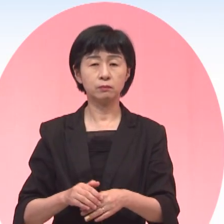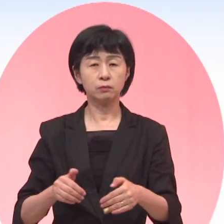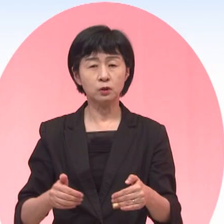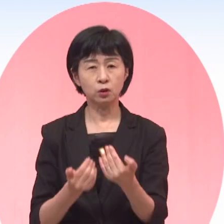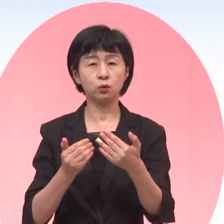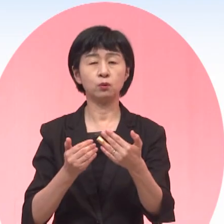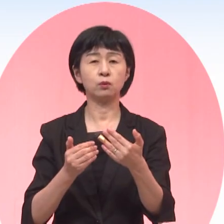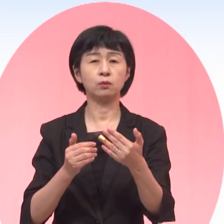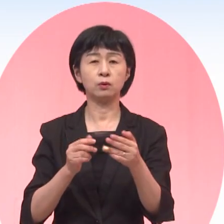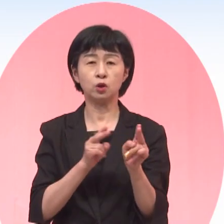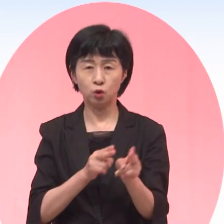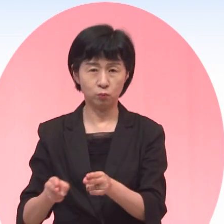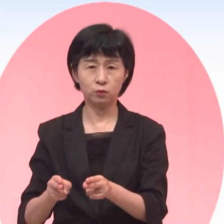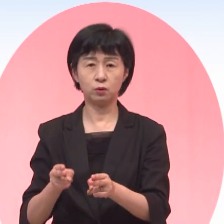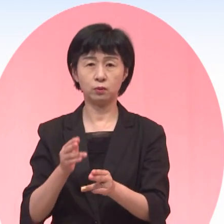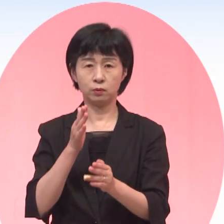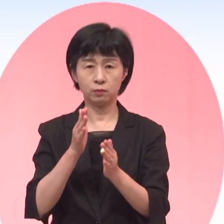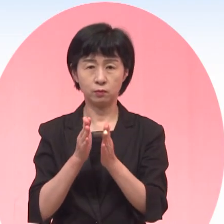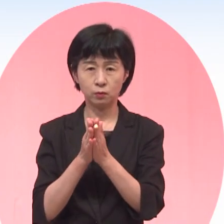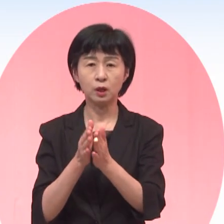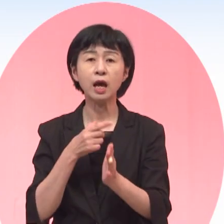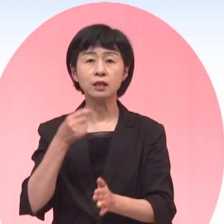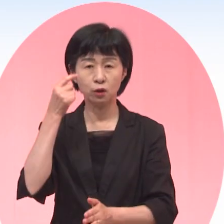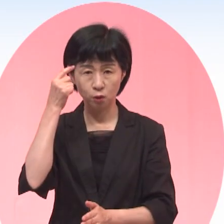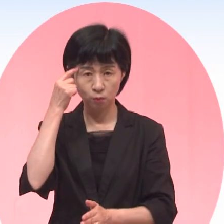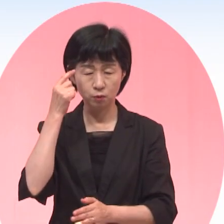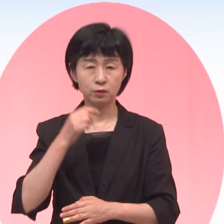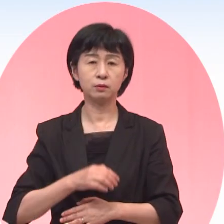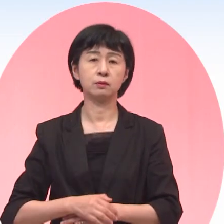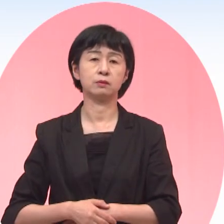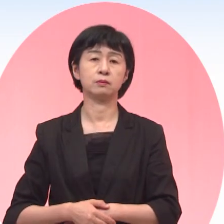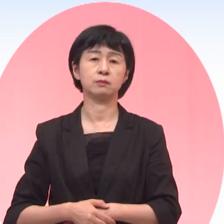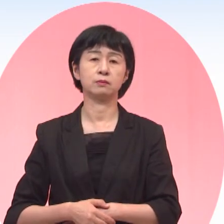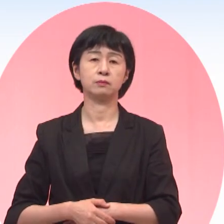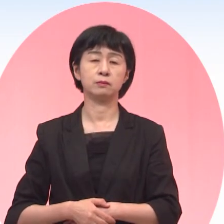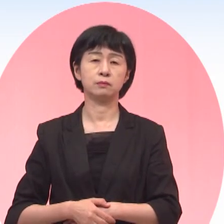事故に備えていただきたいと思います。